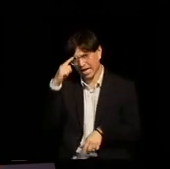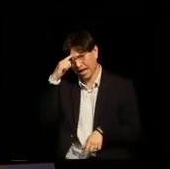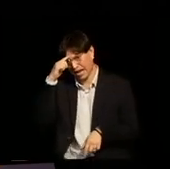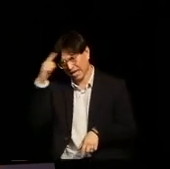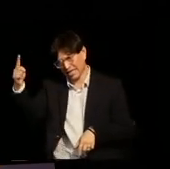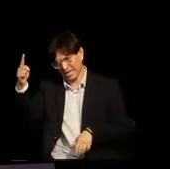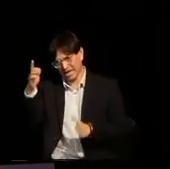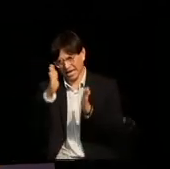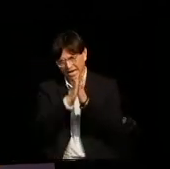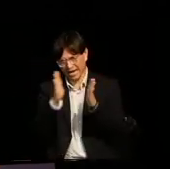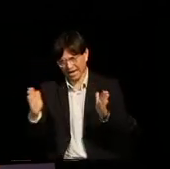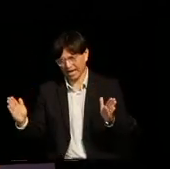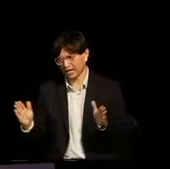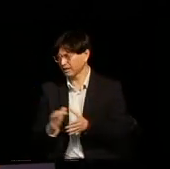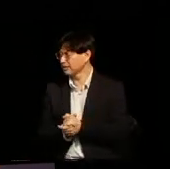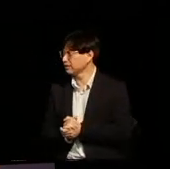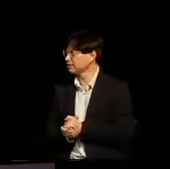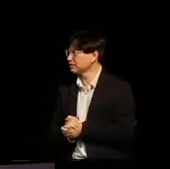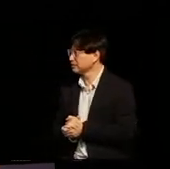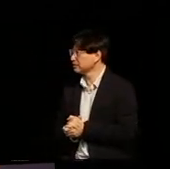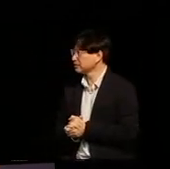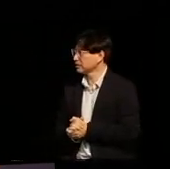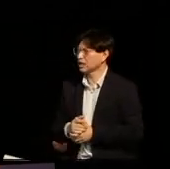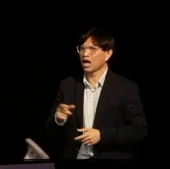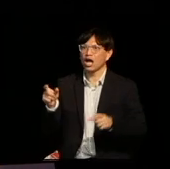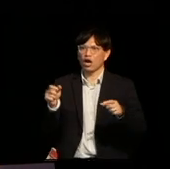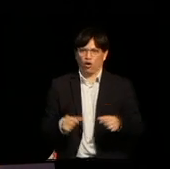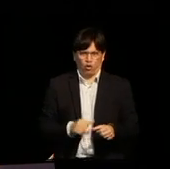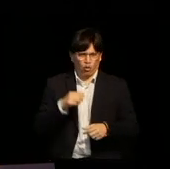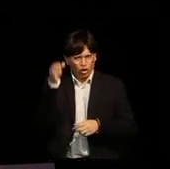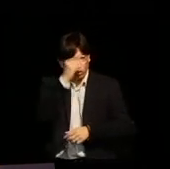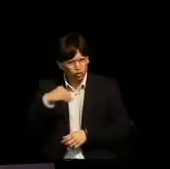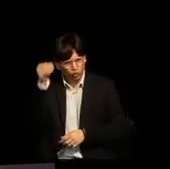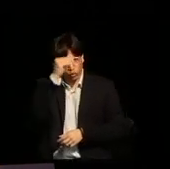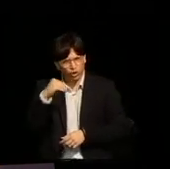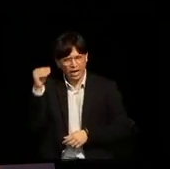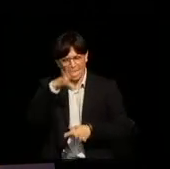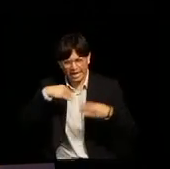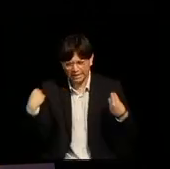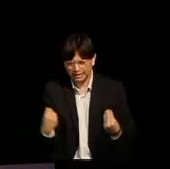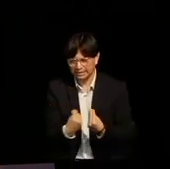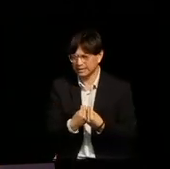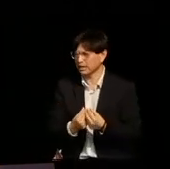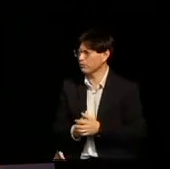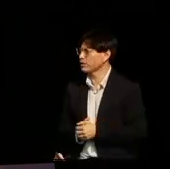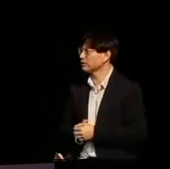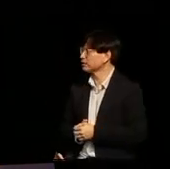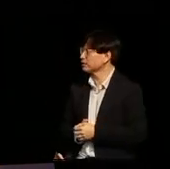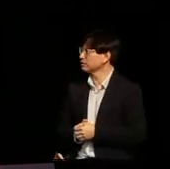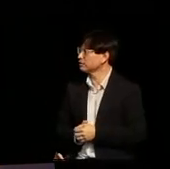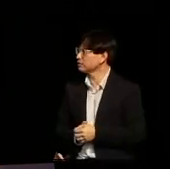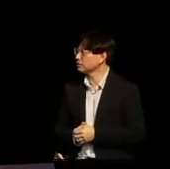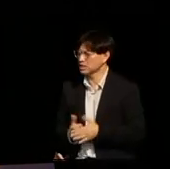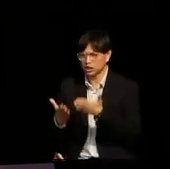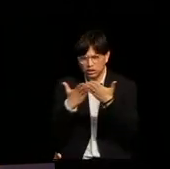parrocchia una volta vogliono fare un po' di formazione fra di loro con i sacerdoti o fra di loro come sia e si